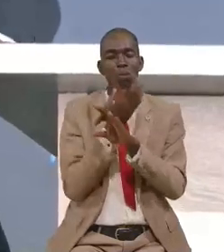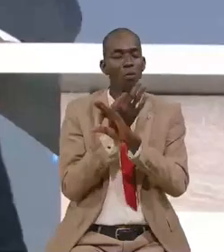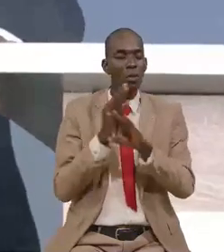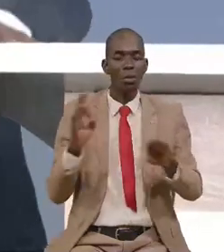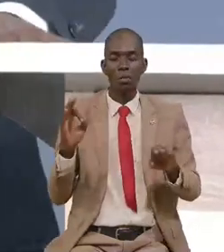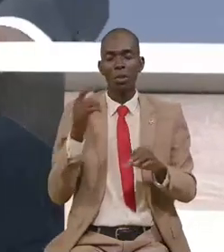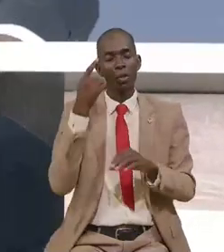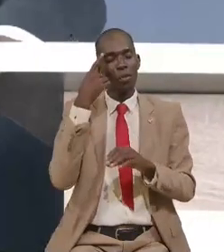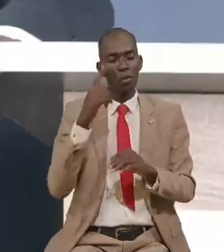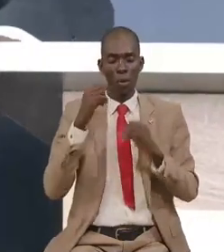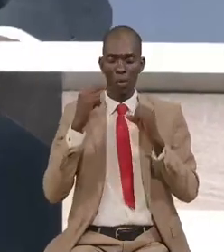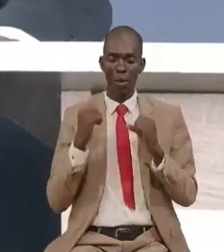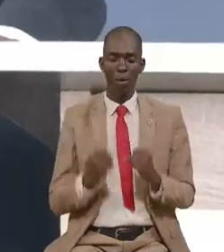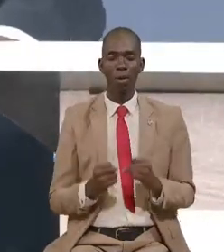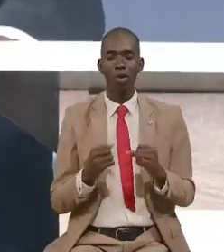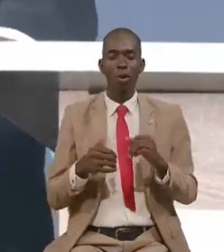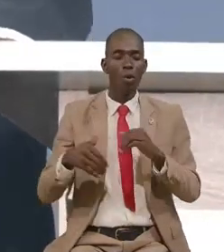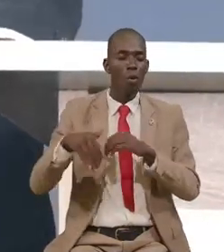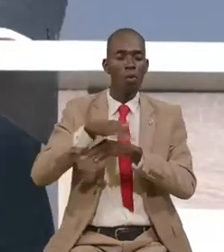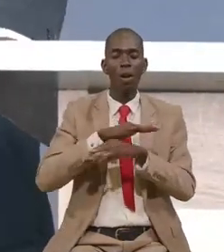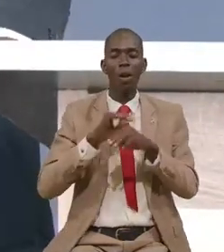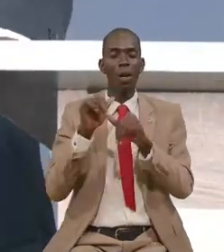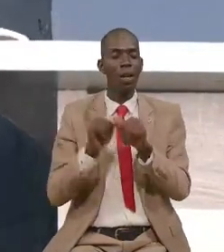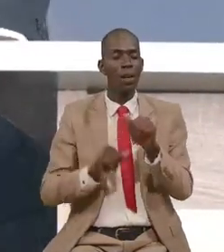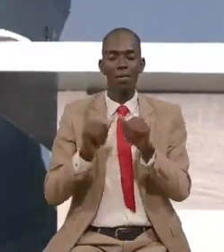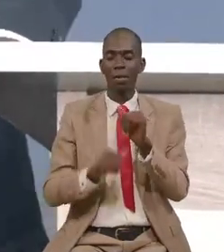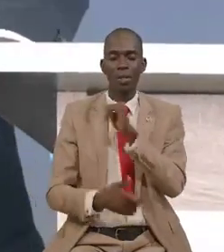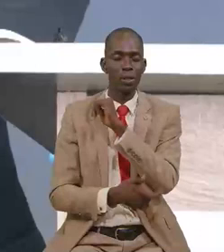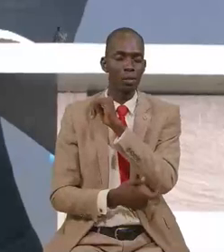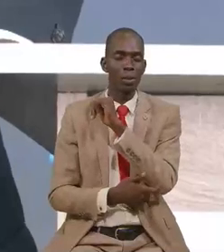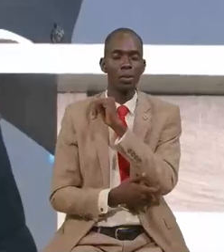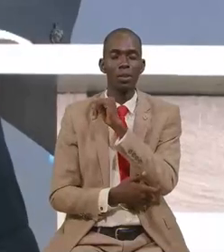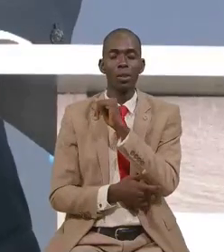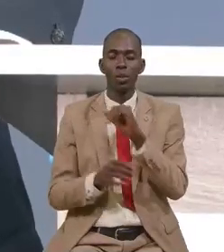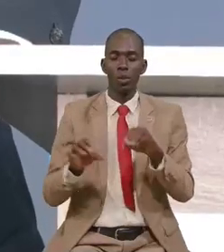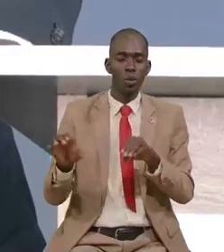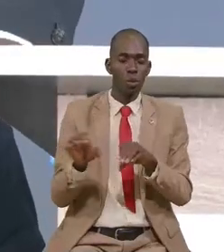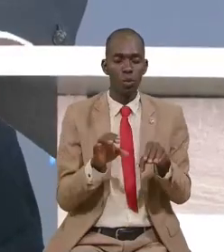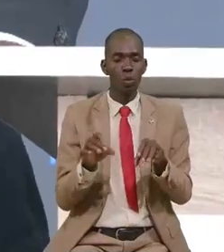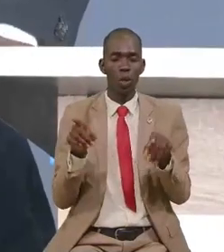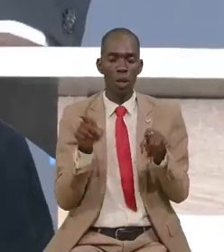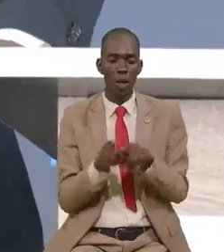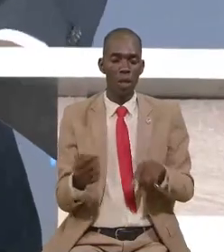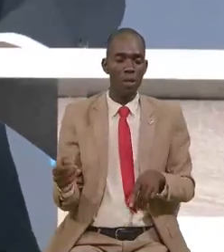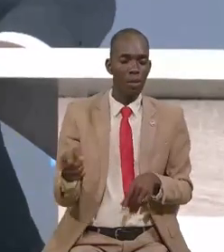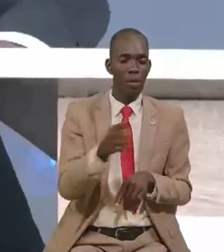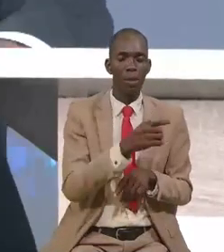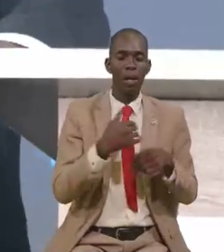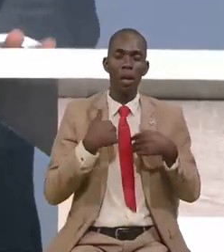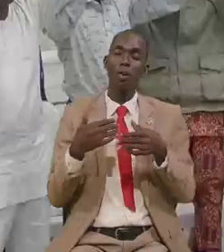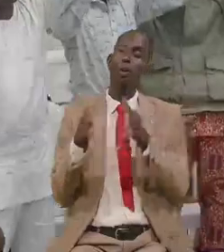la puissance sur toute tentation. Fais comme ils ont demandé au nom